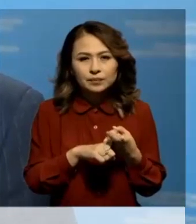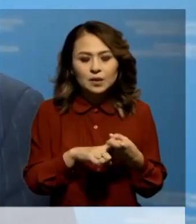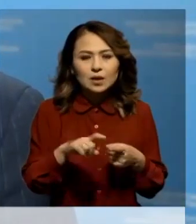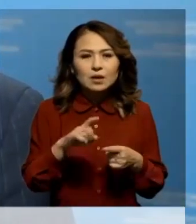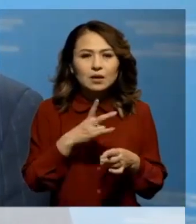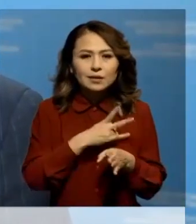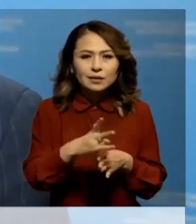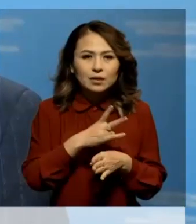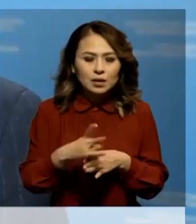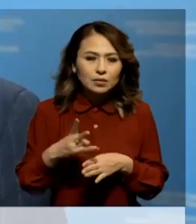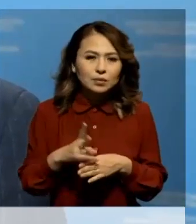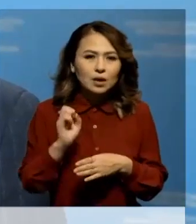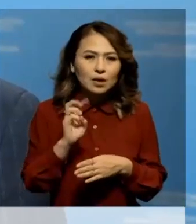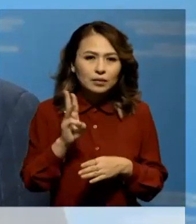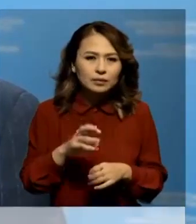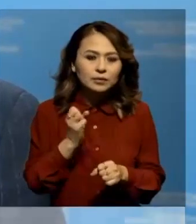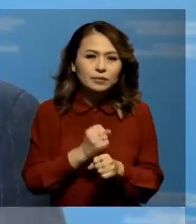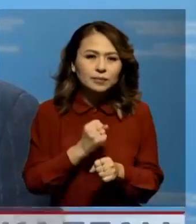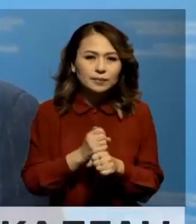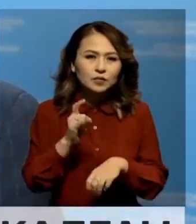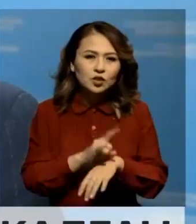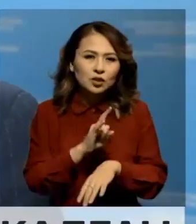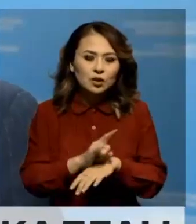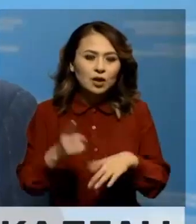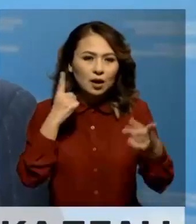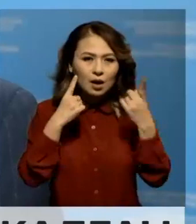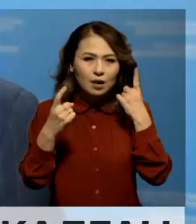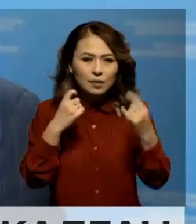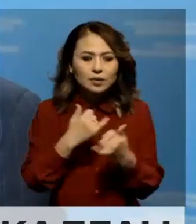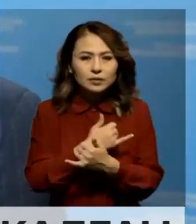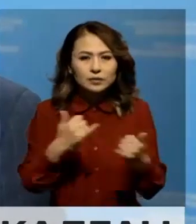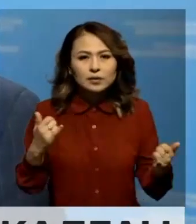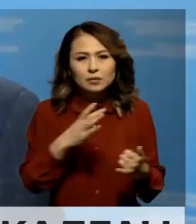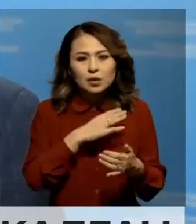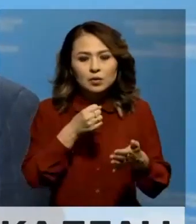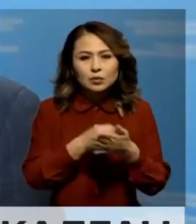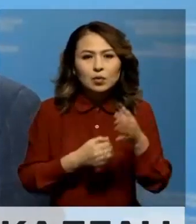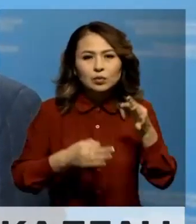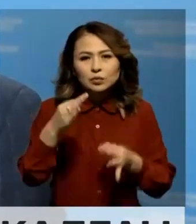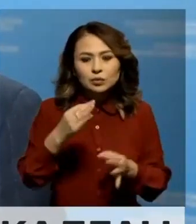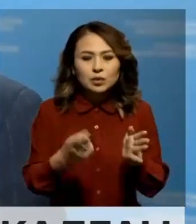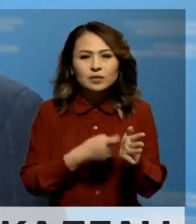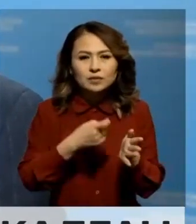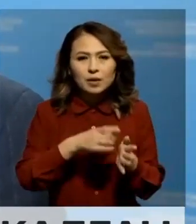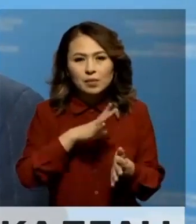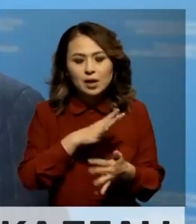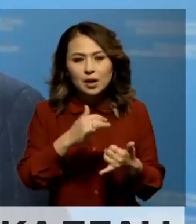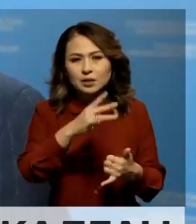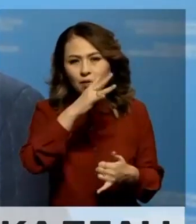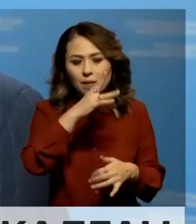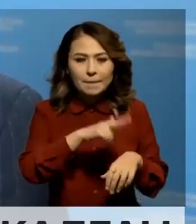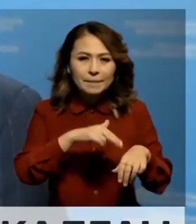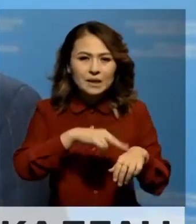терроризм актісі туралы көрінеу жалған хабарлама тарату бойынша сотқа дейінгі тергеу амалдары басталды. Қазіргі уақытта